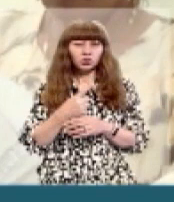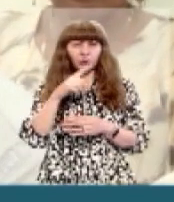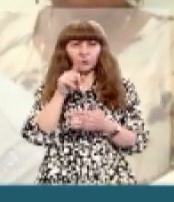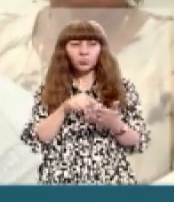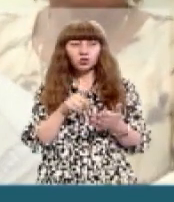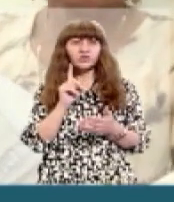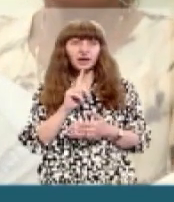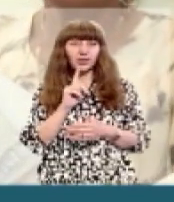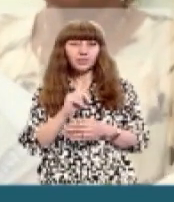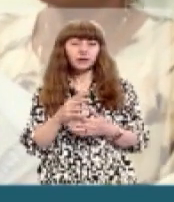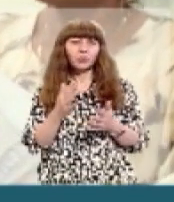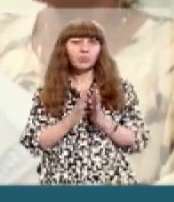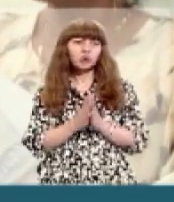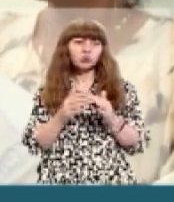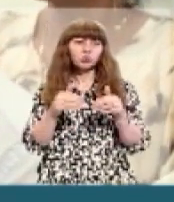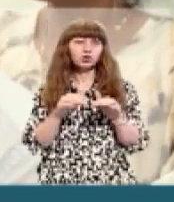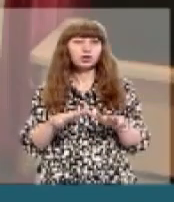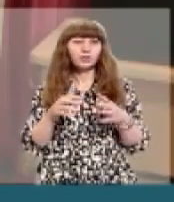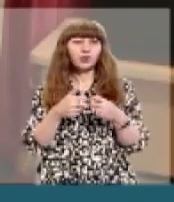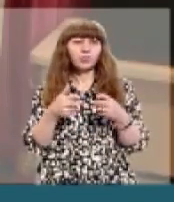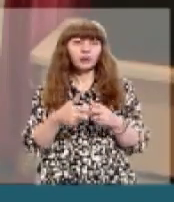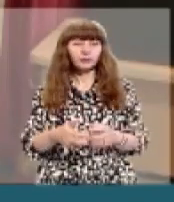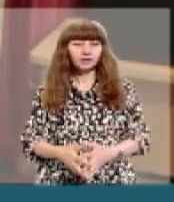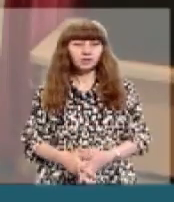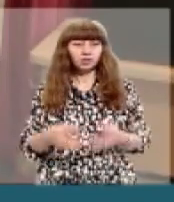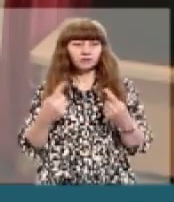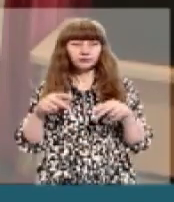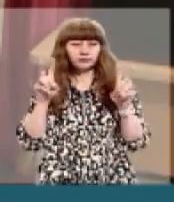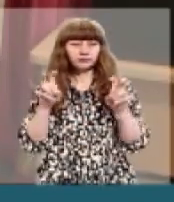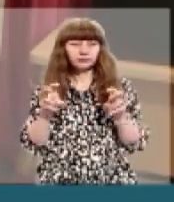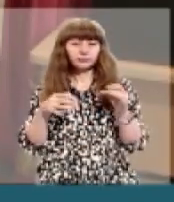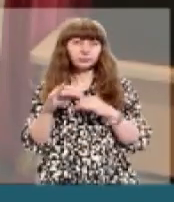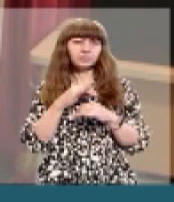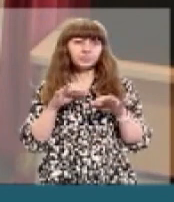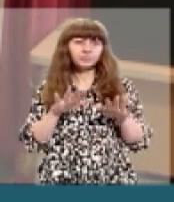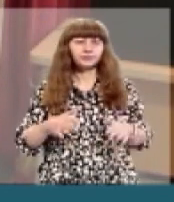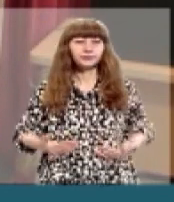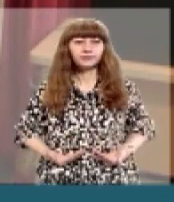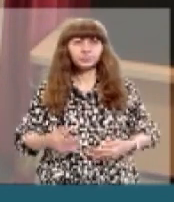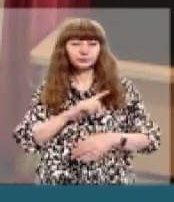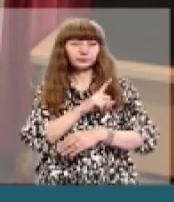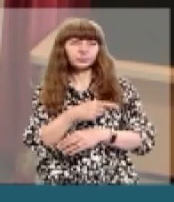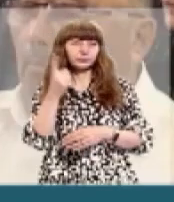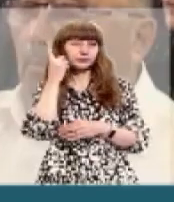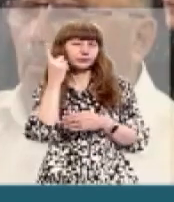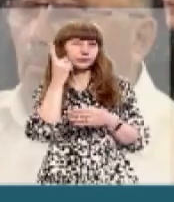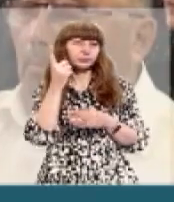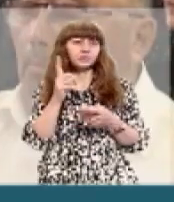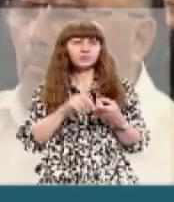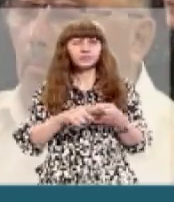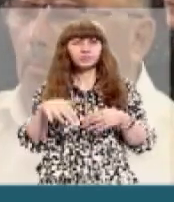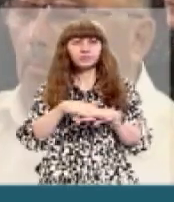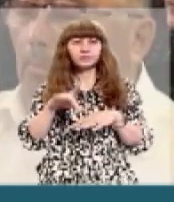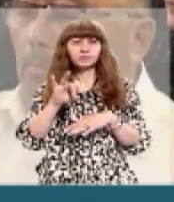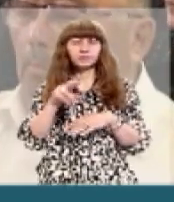лишь времени. Прошу как-либо решить эту проблему. Другой важной темой, которую озвучили местные жители, стало усиление мобильной связи на территории